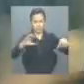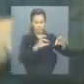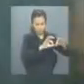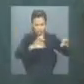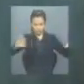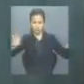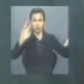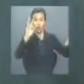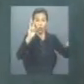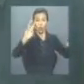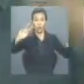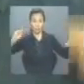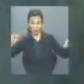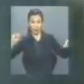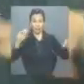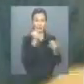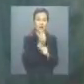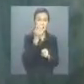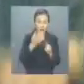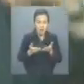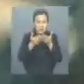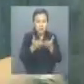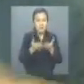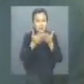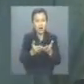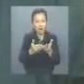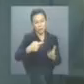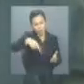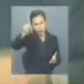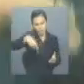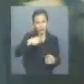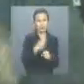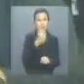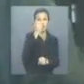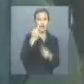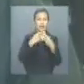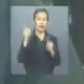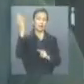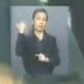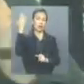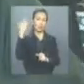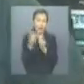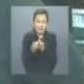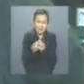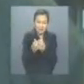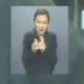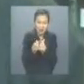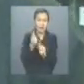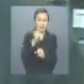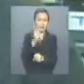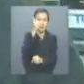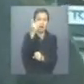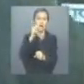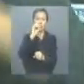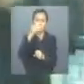ไปมาทางเรือแต่เนื่องจากเมื่อวานเนี้ยเราได้รับทรายมาว่า 18:00 น.วันนี้เพื่อนจะรื้อกระสอบทราย